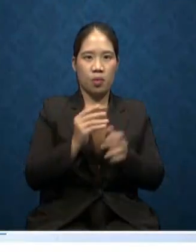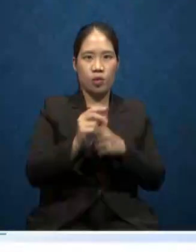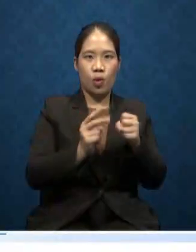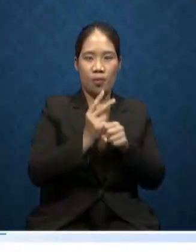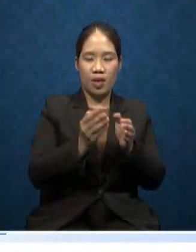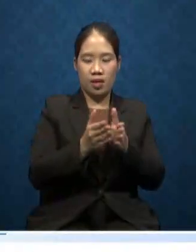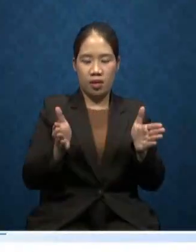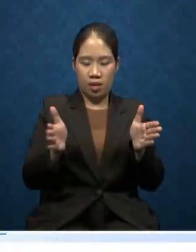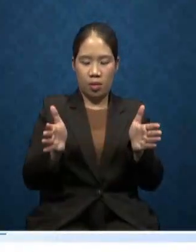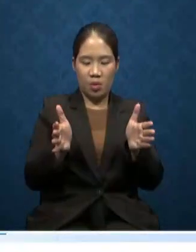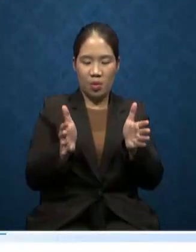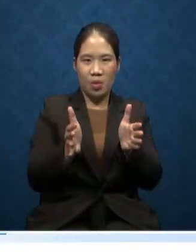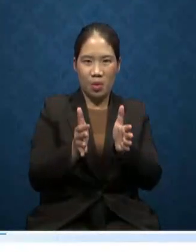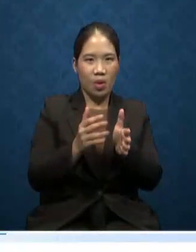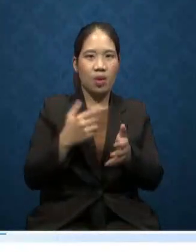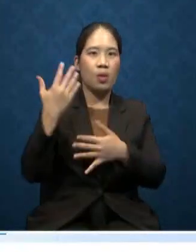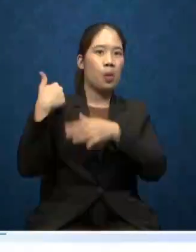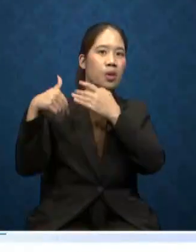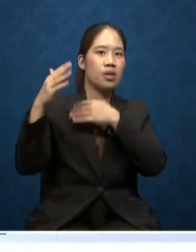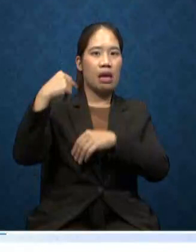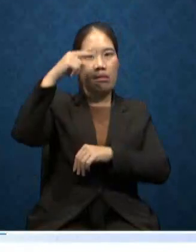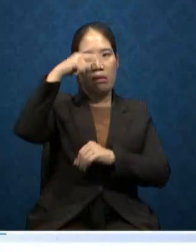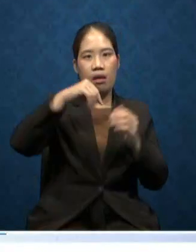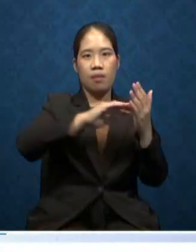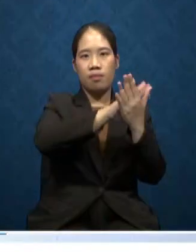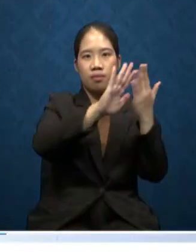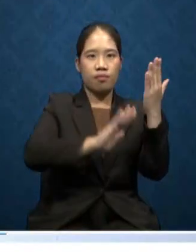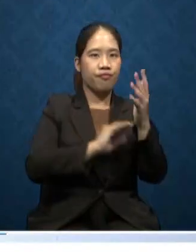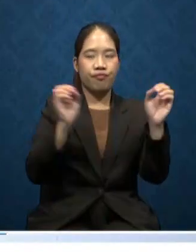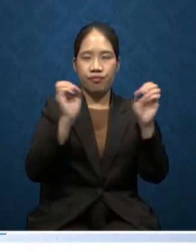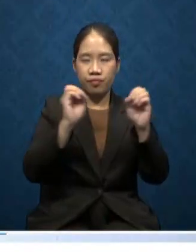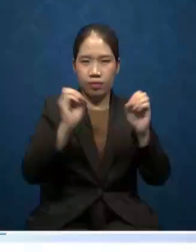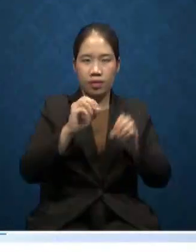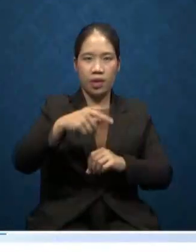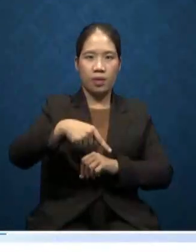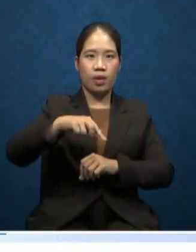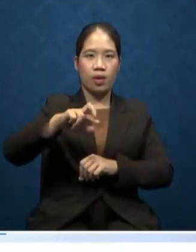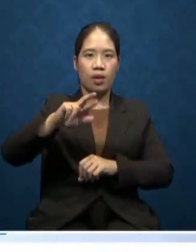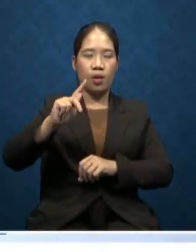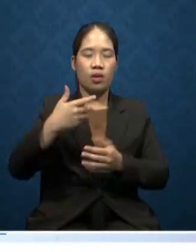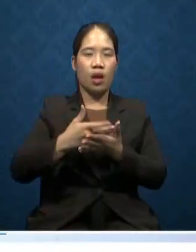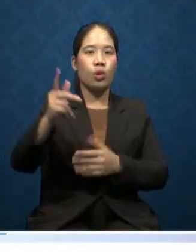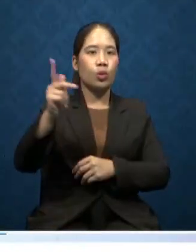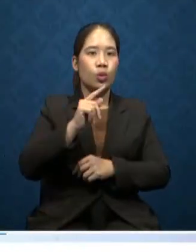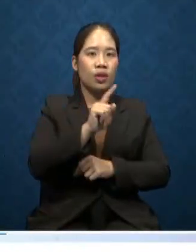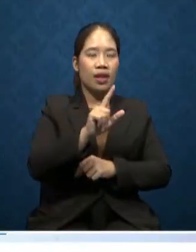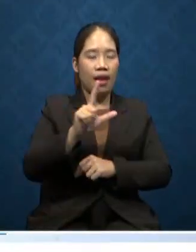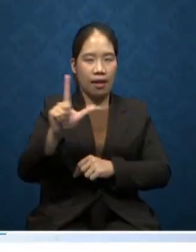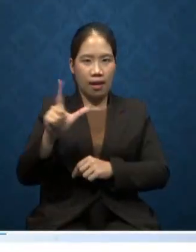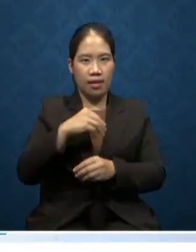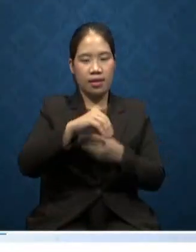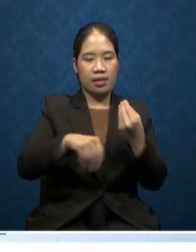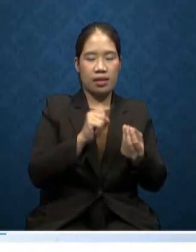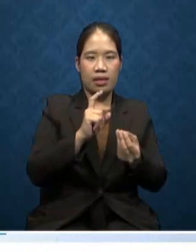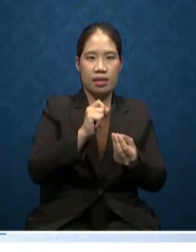ต่อกัซึ่งไม่เคยมในประวัตศาตประเทศไย แต่ด้วยผลของตัพร.ก.เงิกู้ 1 ลานล้านนี้ทำให้เศรษฐกิจไยปี 6.